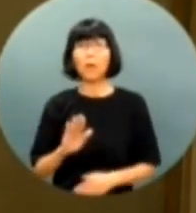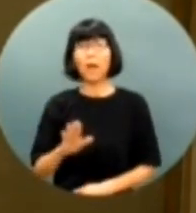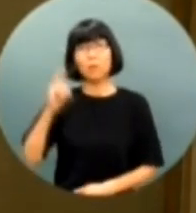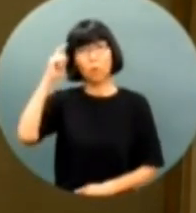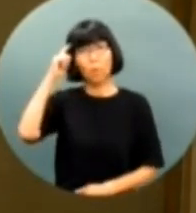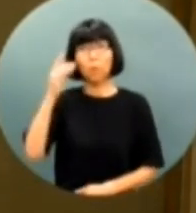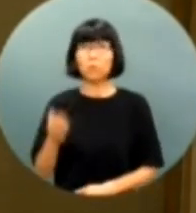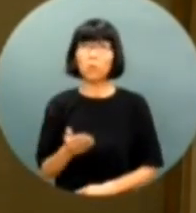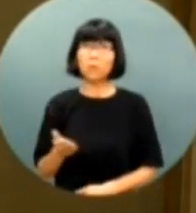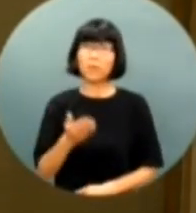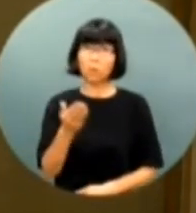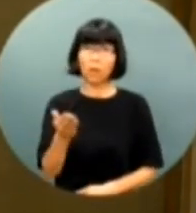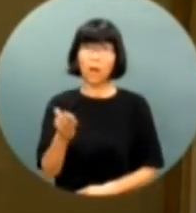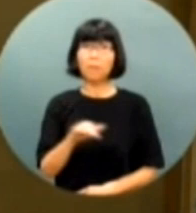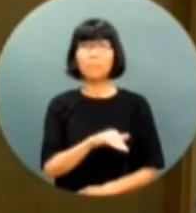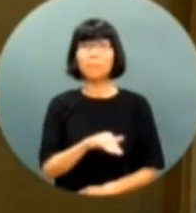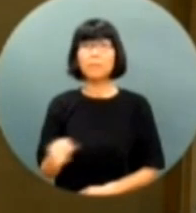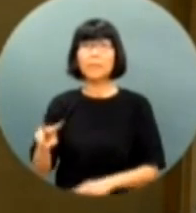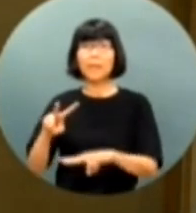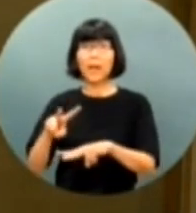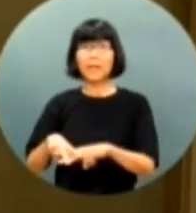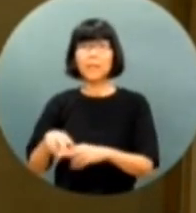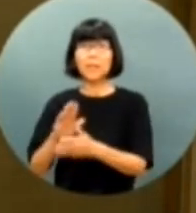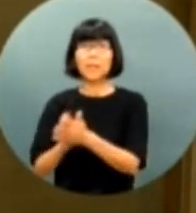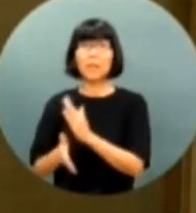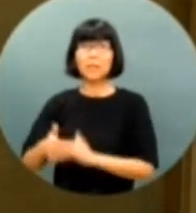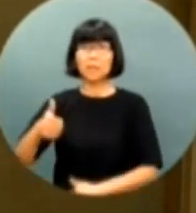答弁を求めます。平井知事。